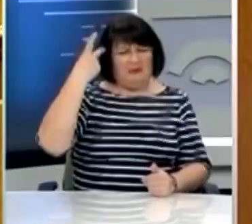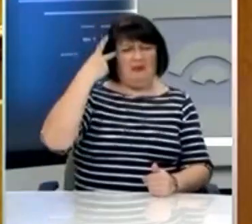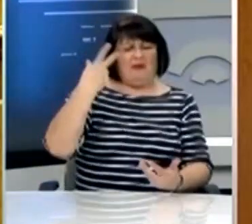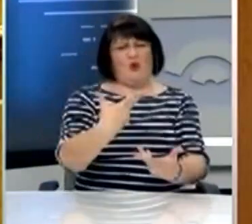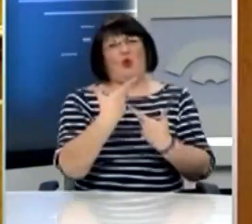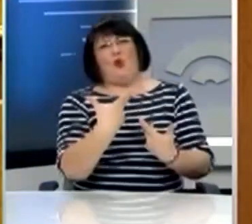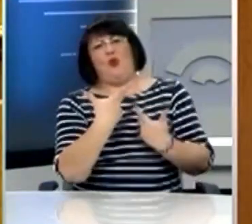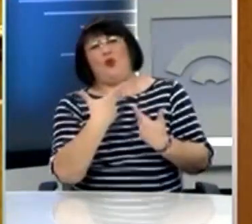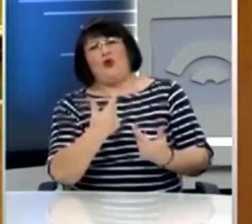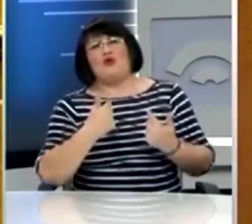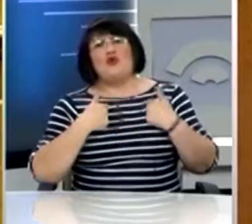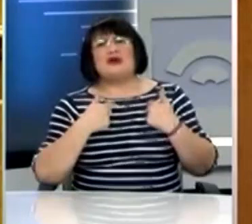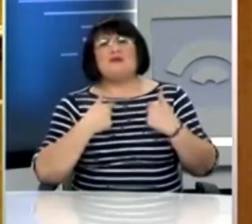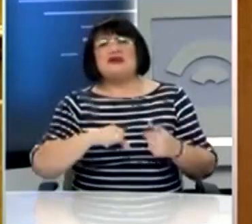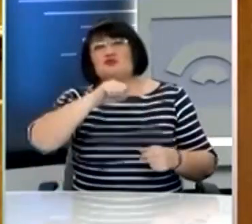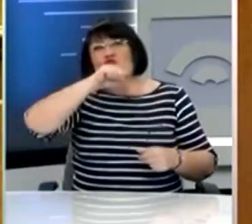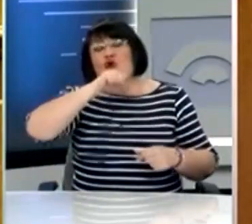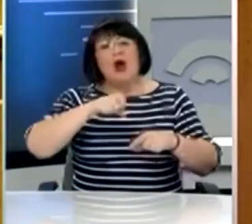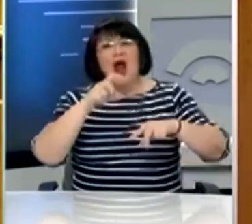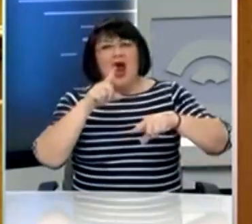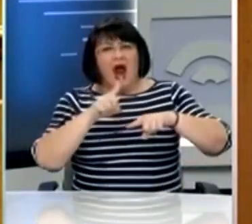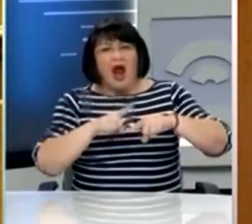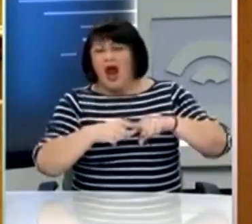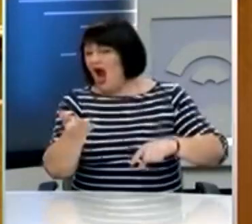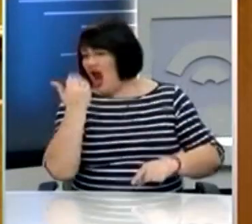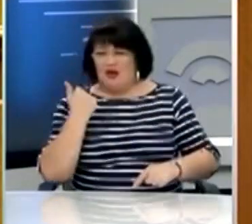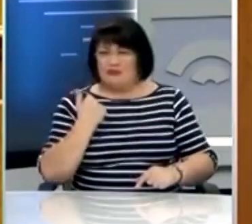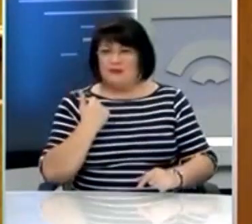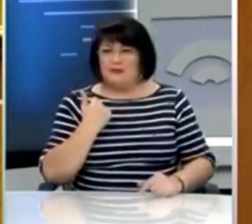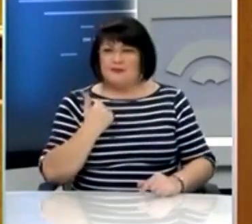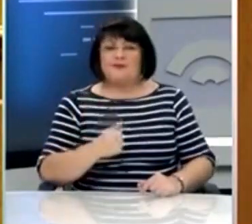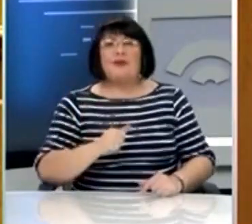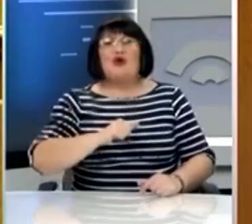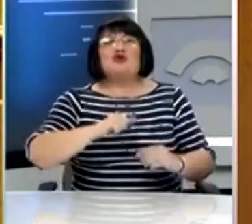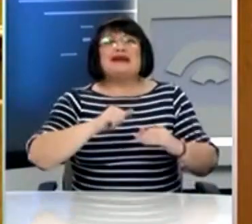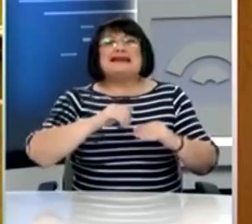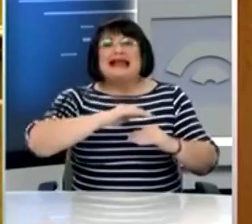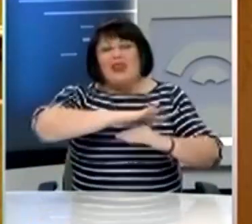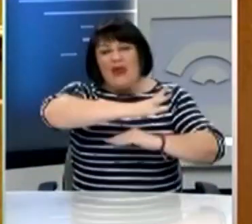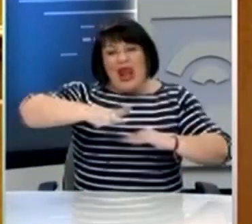ότι δήθεν είμαστε απάτριδες και δεν αναγνωρίζουμε την ύπαρξη θαλασσίων συνόρων.